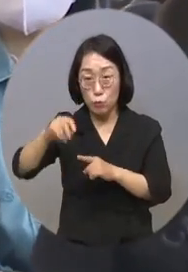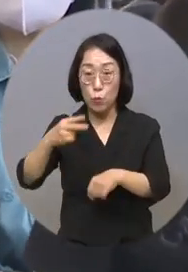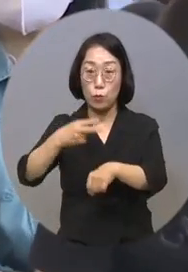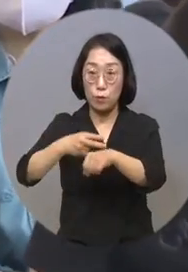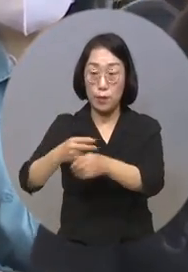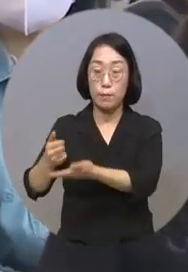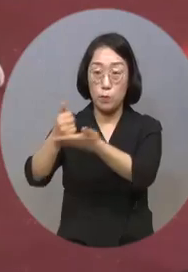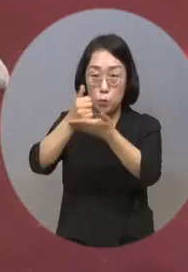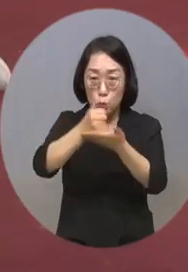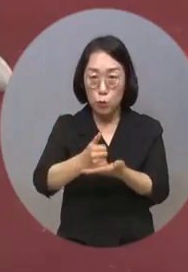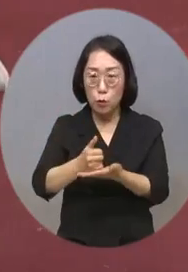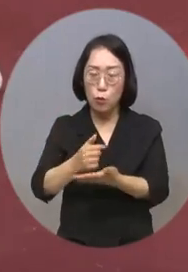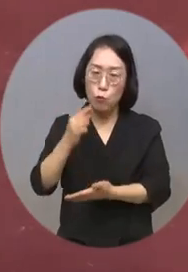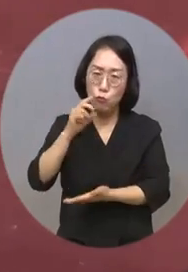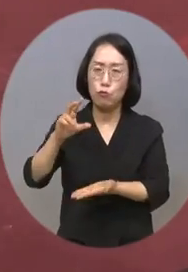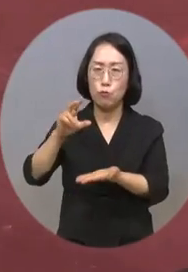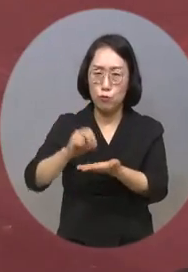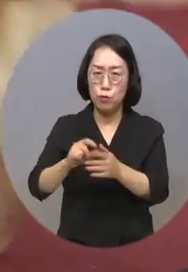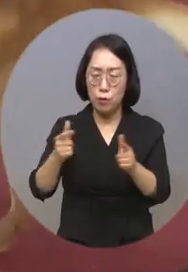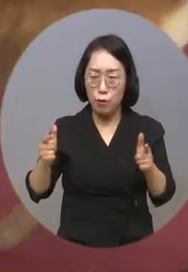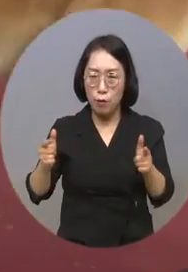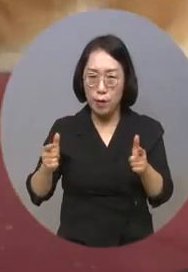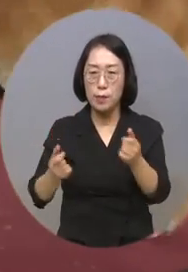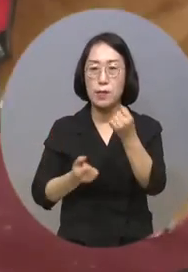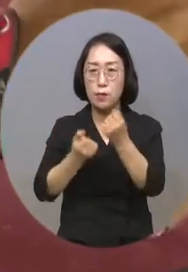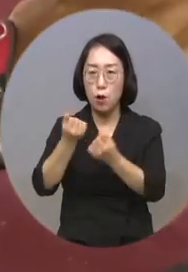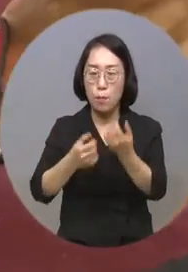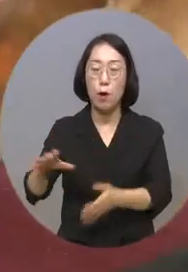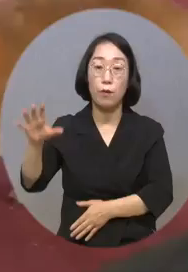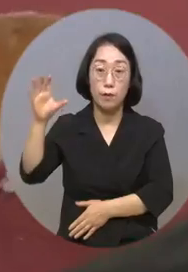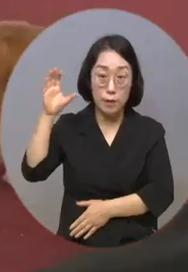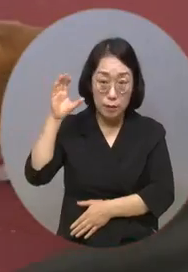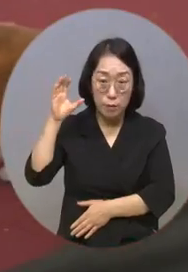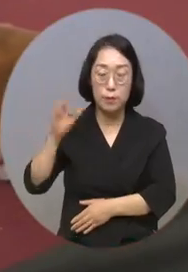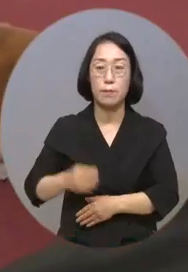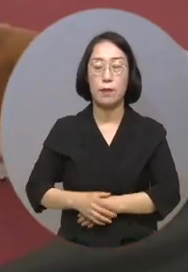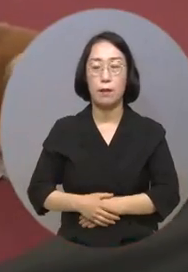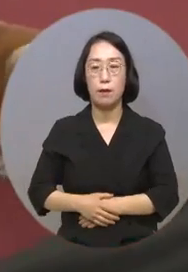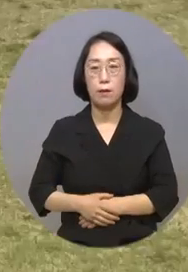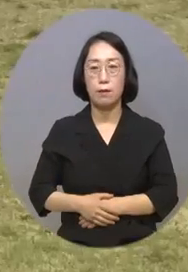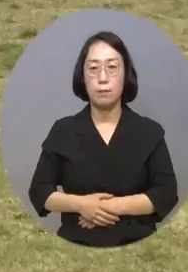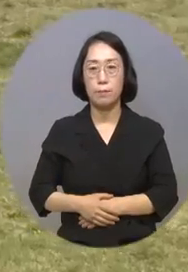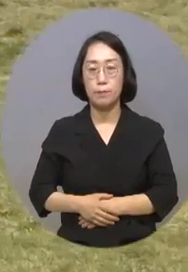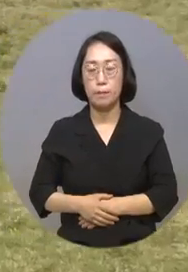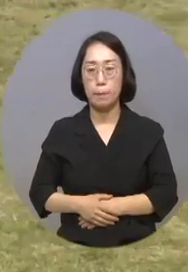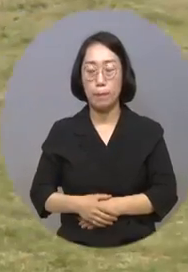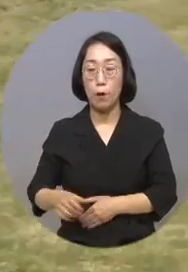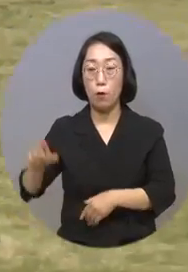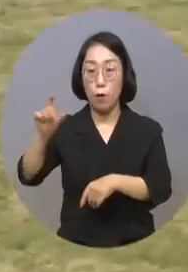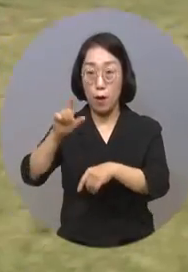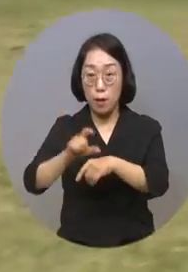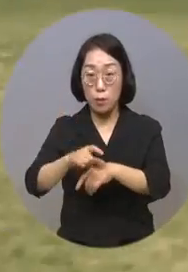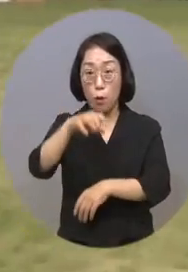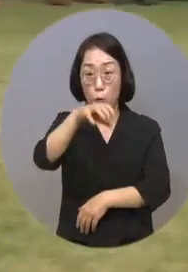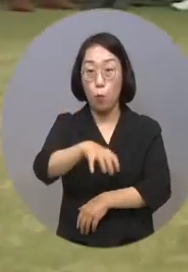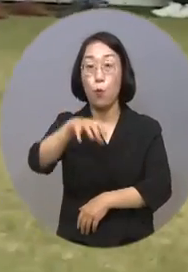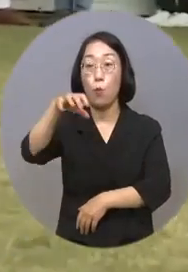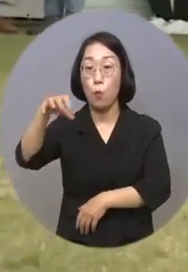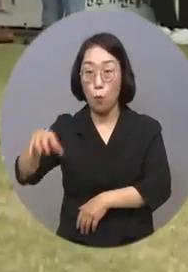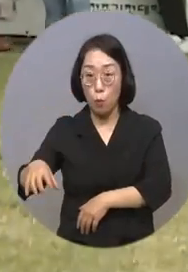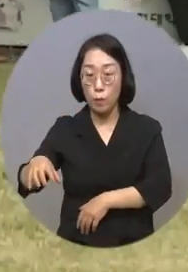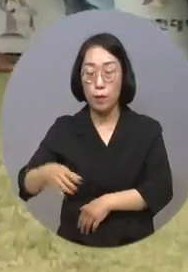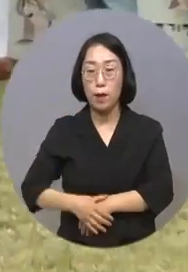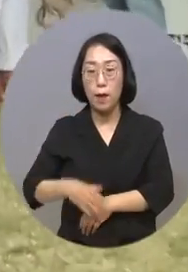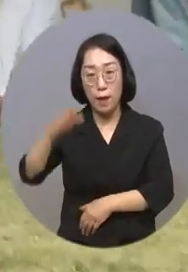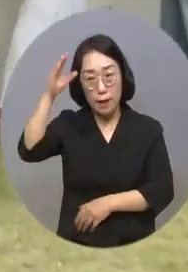교수를 초청하여 반려동물 가족의 궁금증을 해소하는 시간도 가졌습니다. 아울러 행사장 곳곳에는